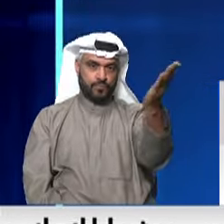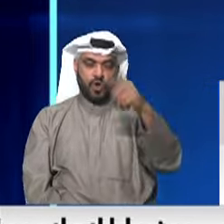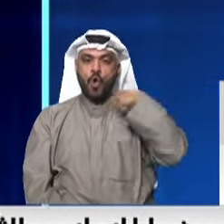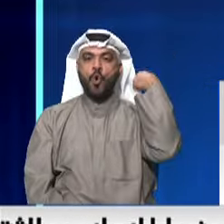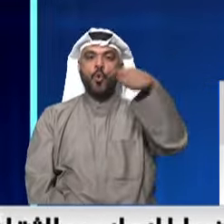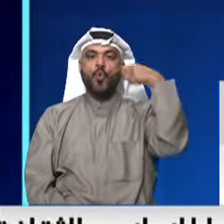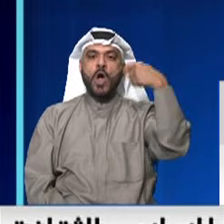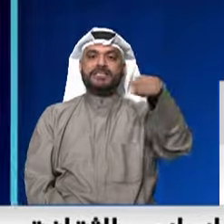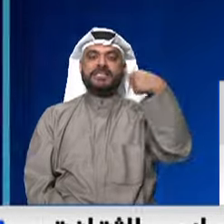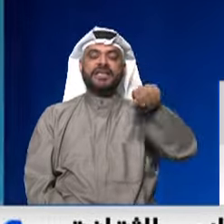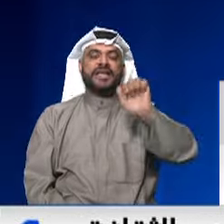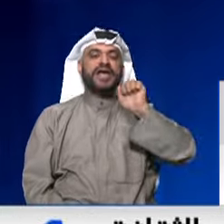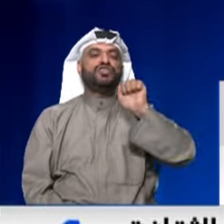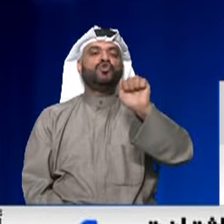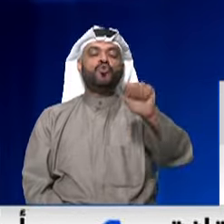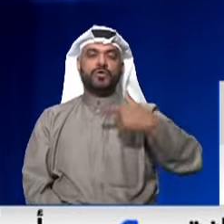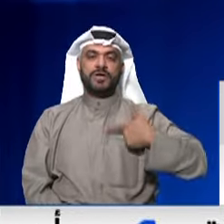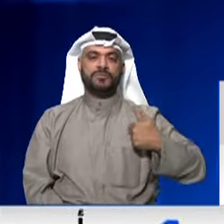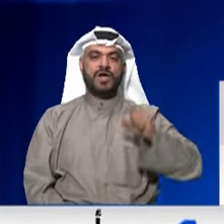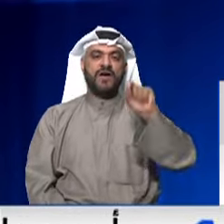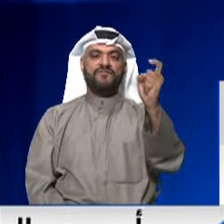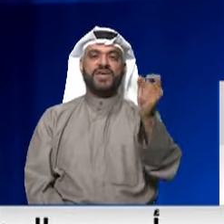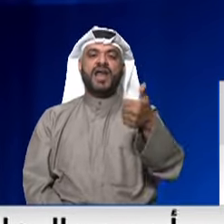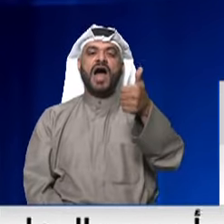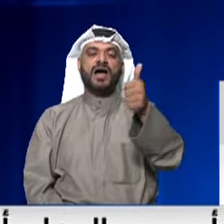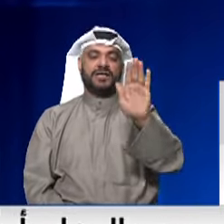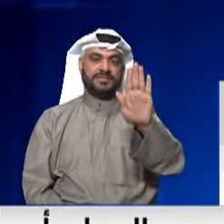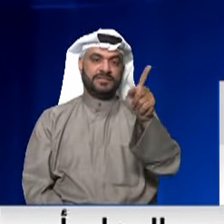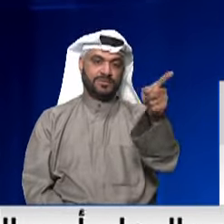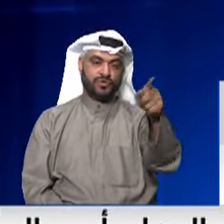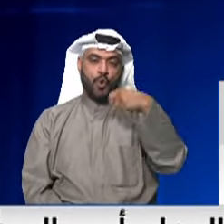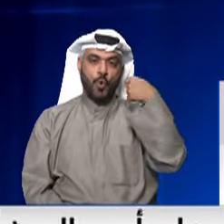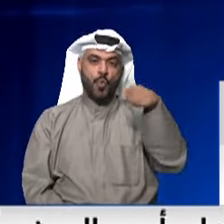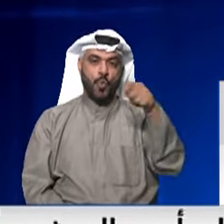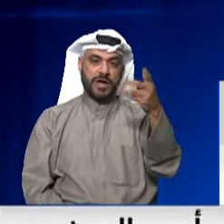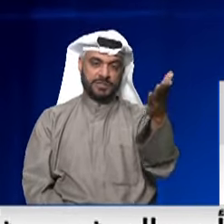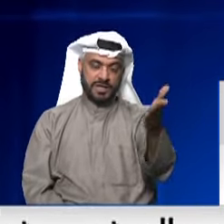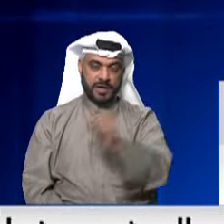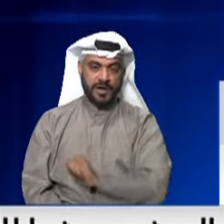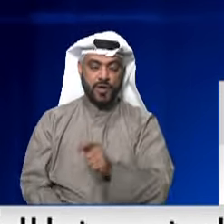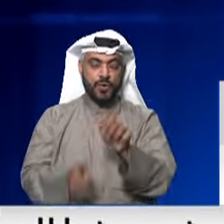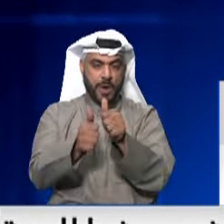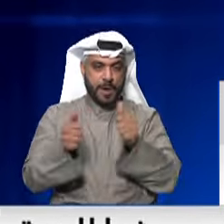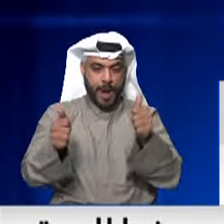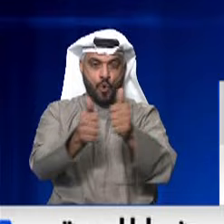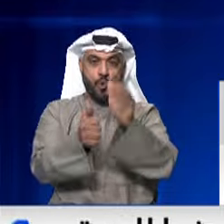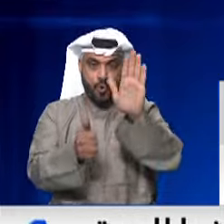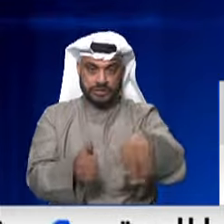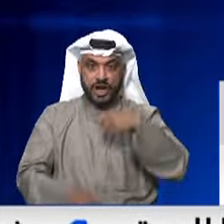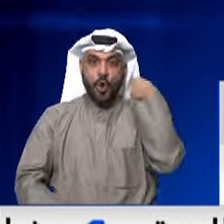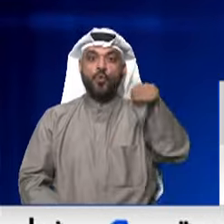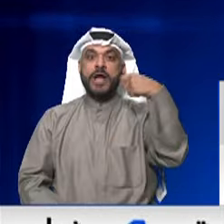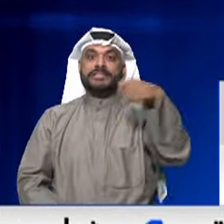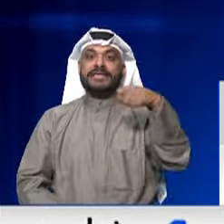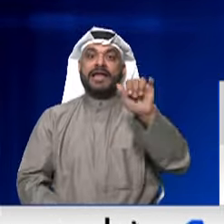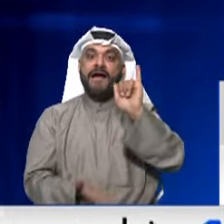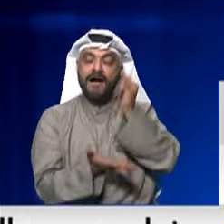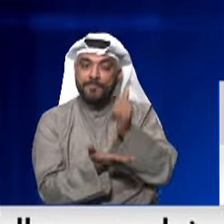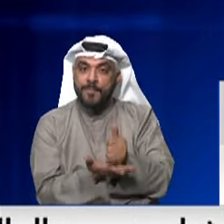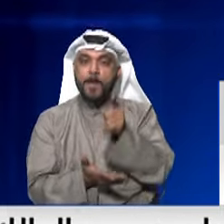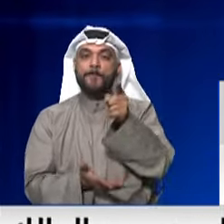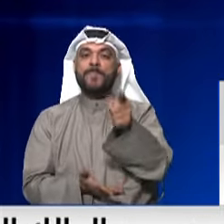فراس سعود المالك الصباح وزيرا للشؤون الاجتماعية وشؤون الأسرة والطفولة ووزير دولة لشؤون مجلس